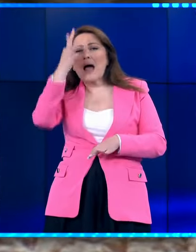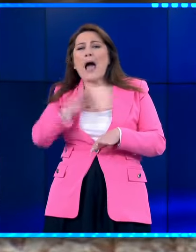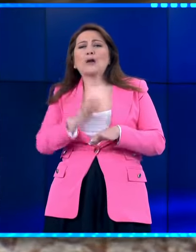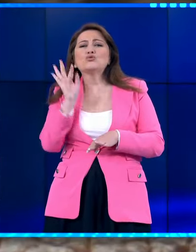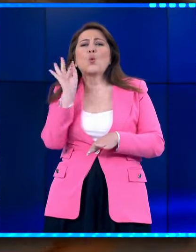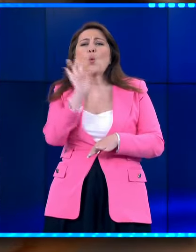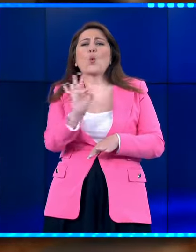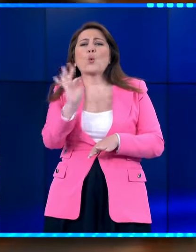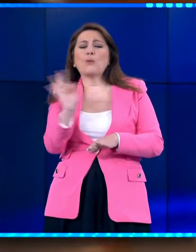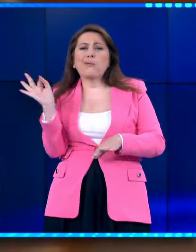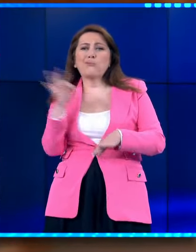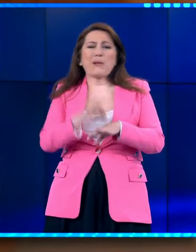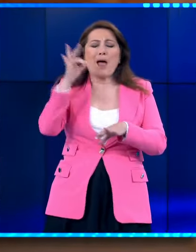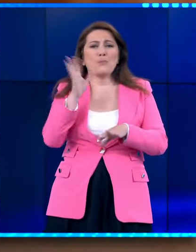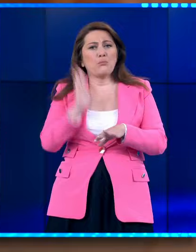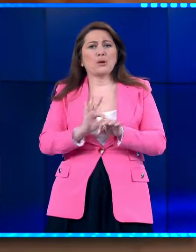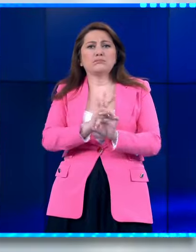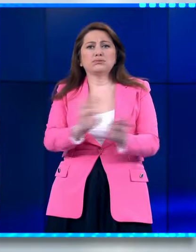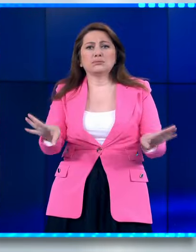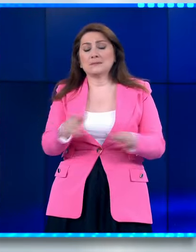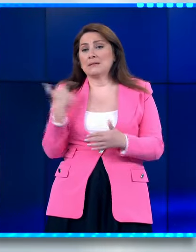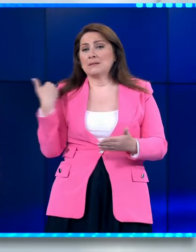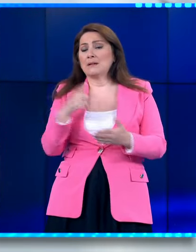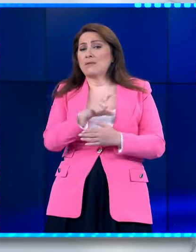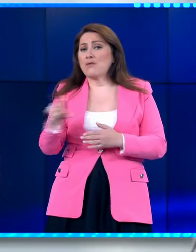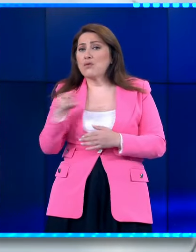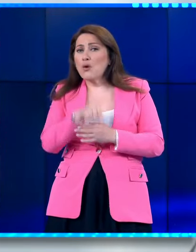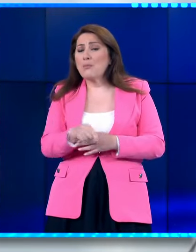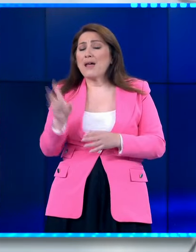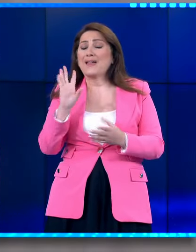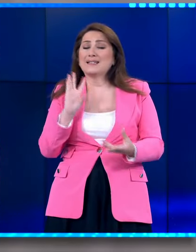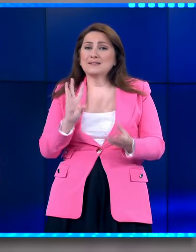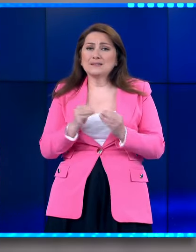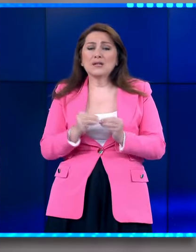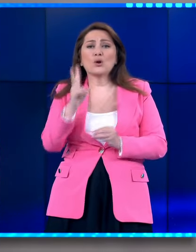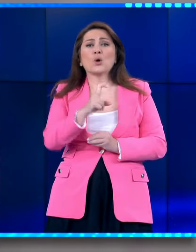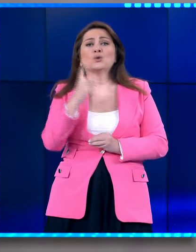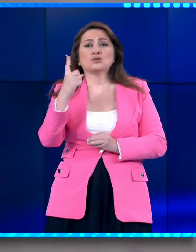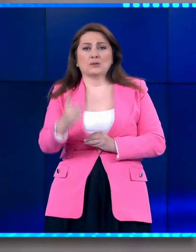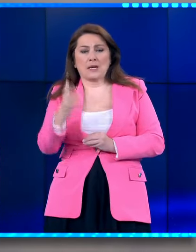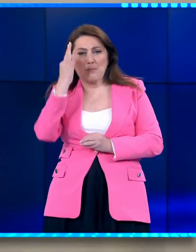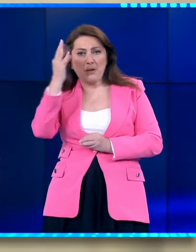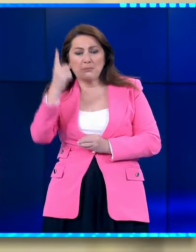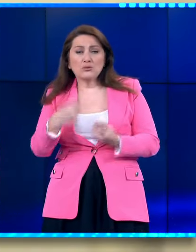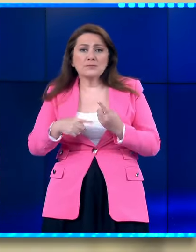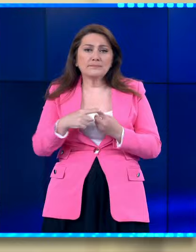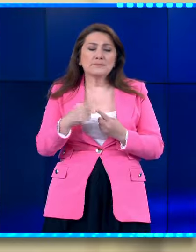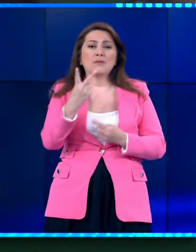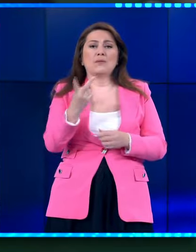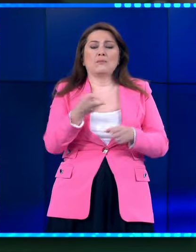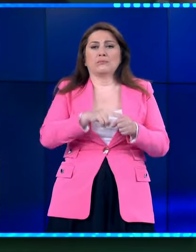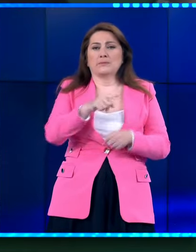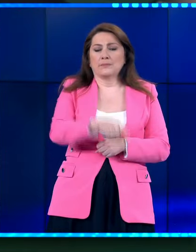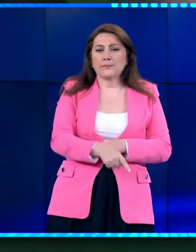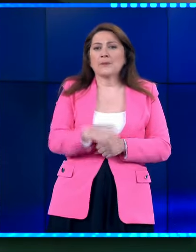κουνουπιών. Σύμφωνα με την τελευταία εβδομάδα, αναφέρθηκαν 21 περιστατικά, καθώς και 2 θάνατοι. Έτσι, ο συνολικός αριθμός των